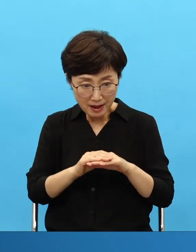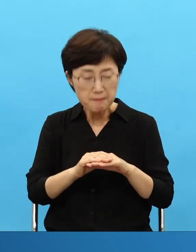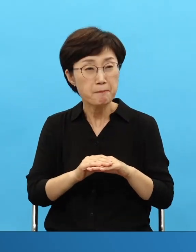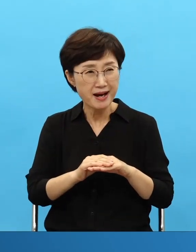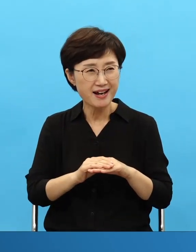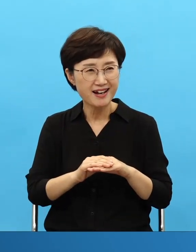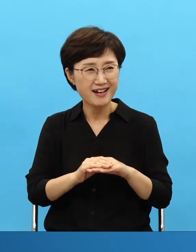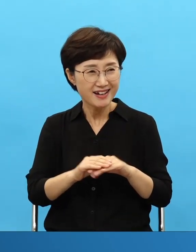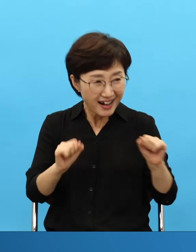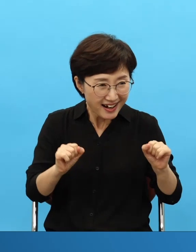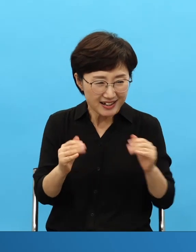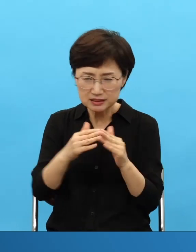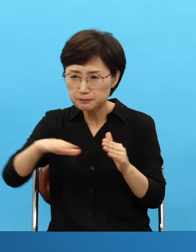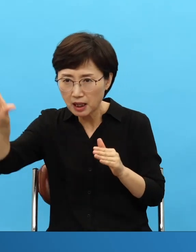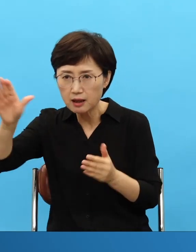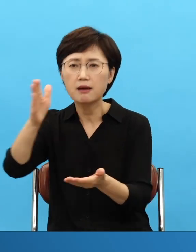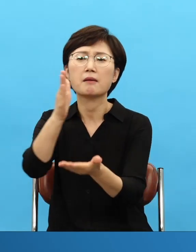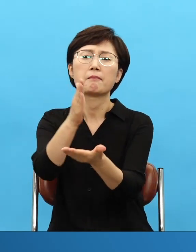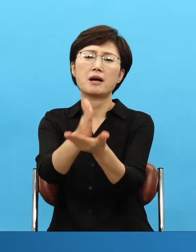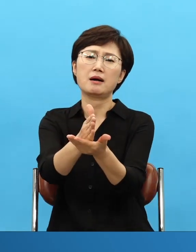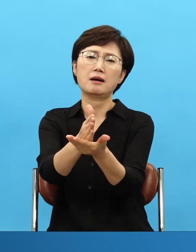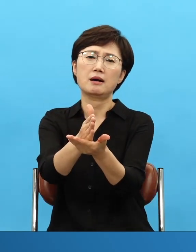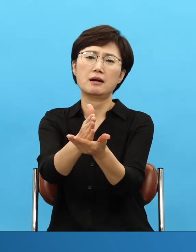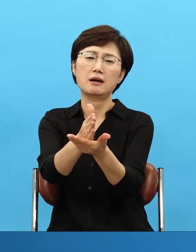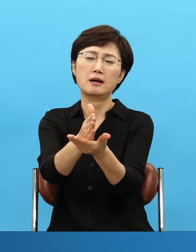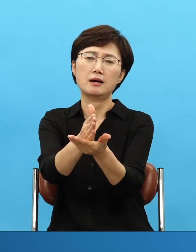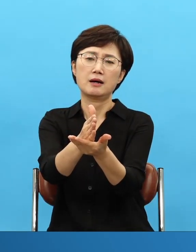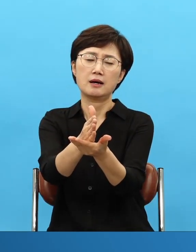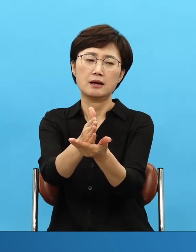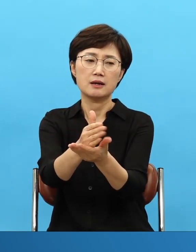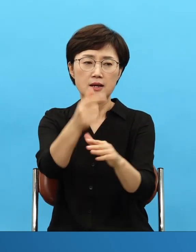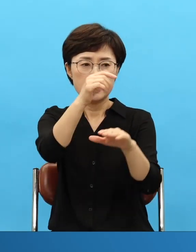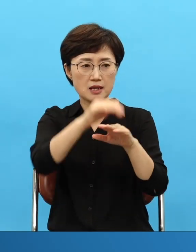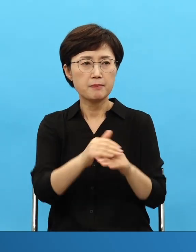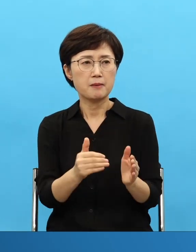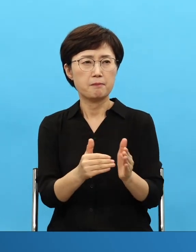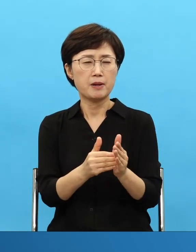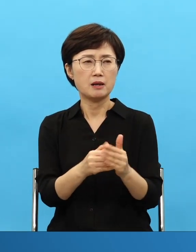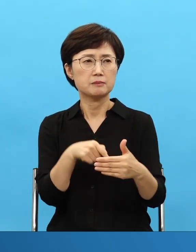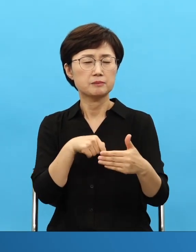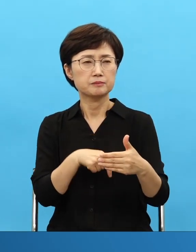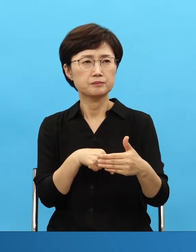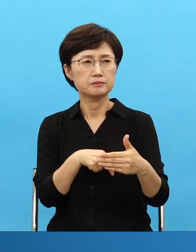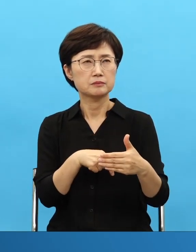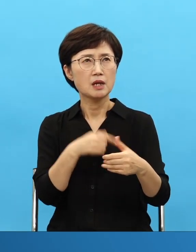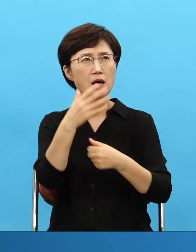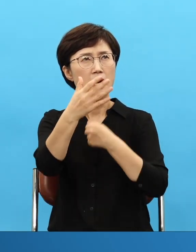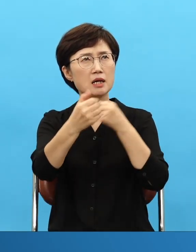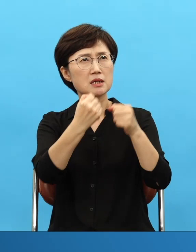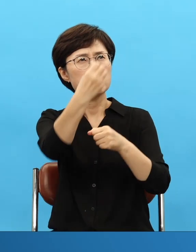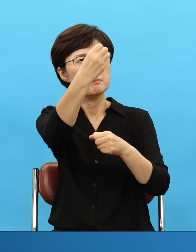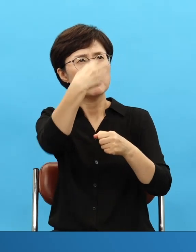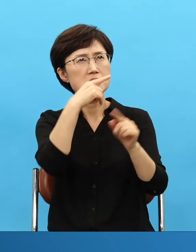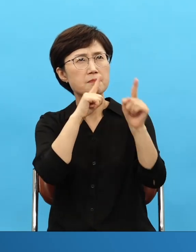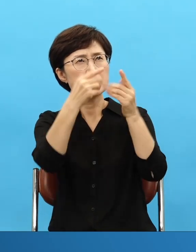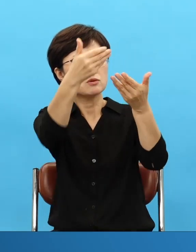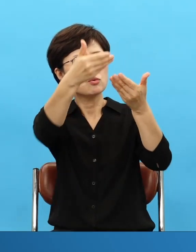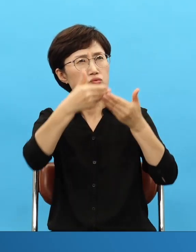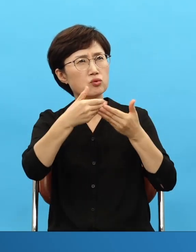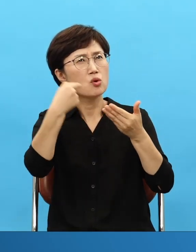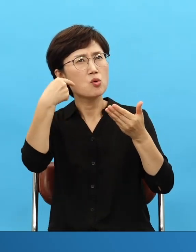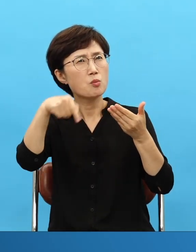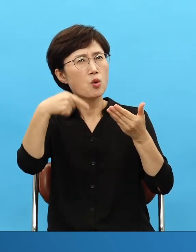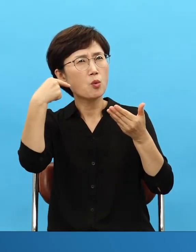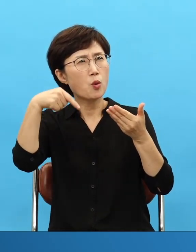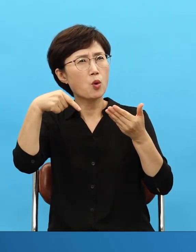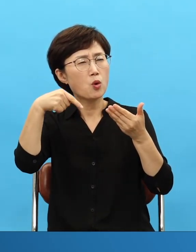말고 하나님이 내게 주시는 정확한 언약이 뭐냐를 보셔야 돼요. Even today, don't just simply give your worship and then head home. You must be able